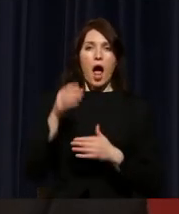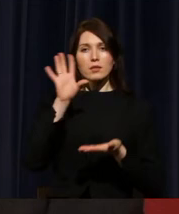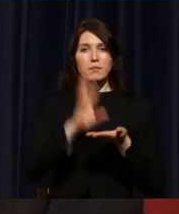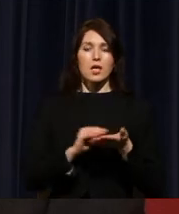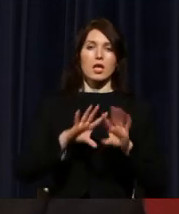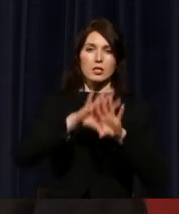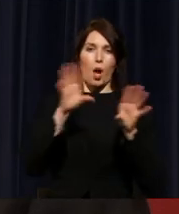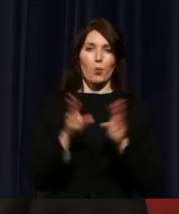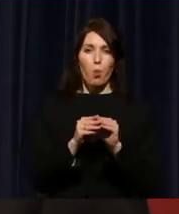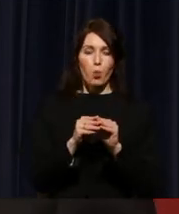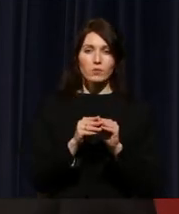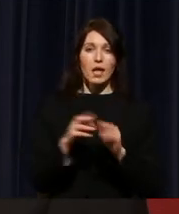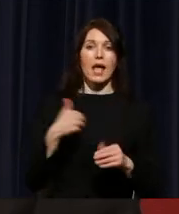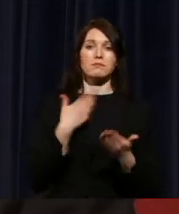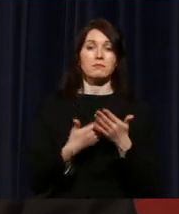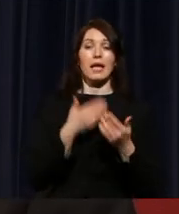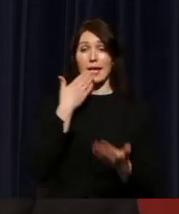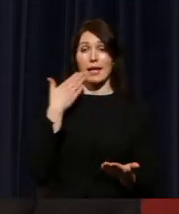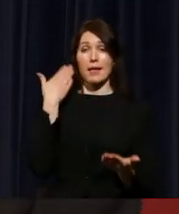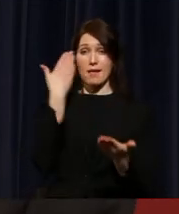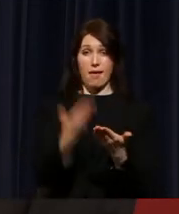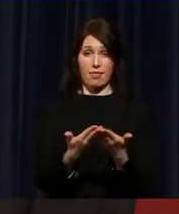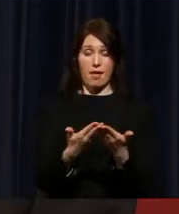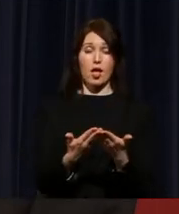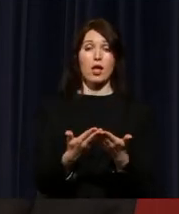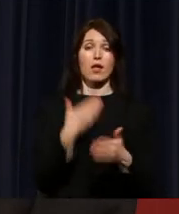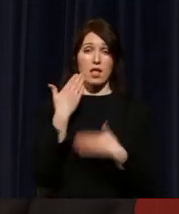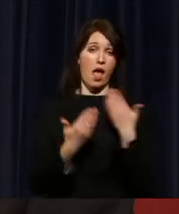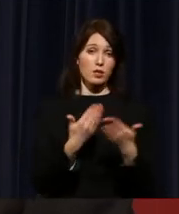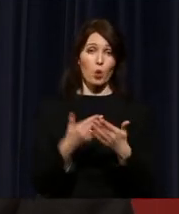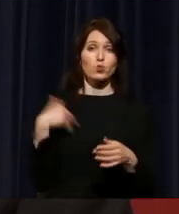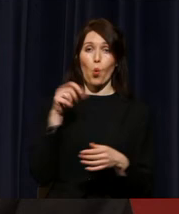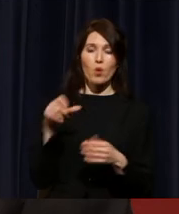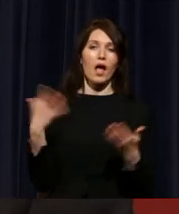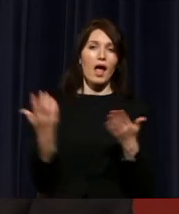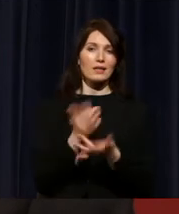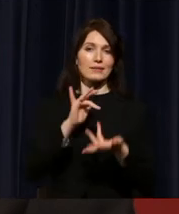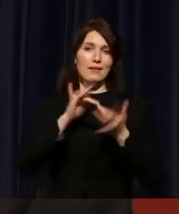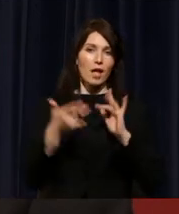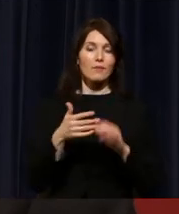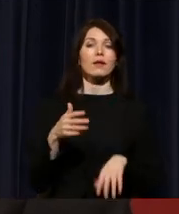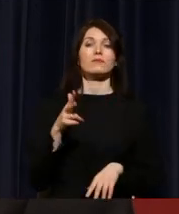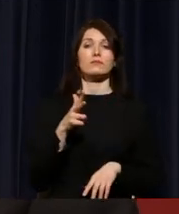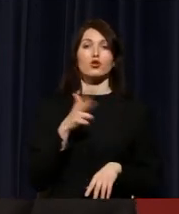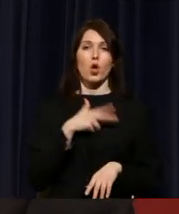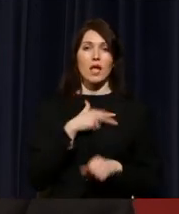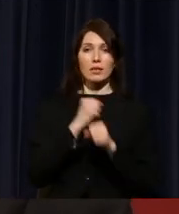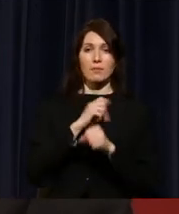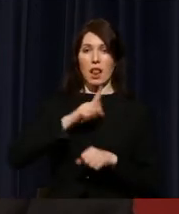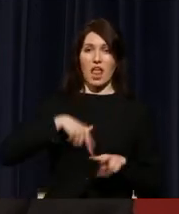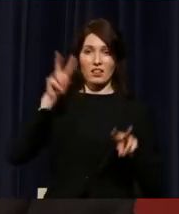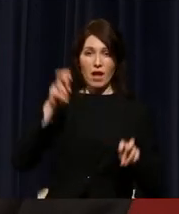pieredzes apkopojumu. Un es piemēram ieteiktu skolniekiem, atrast viņu internetā sociālais darbs Latvijā